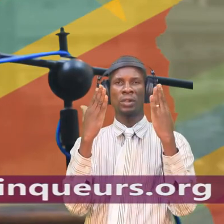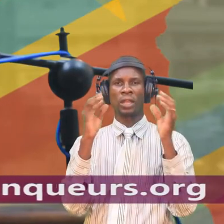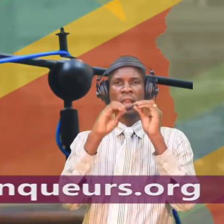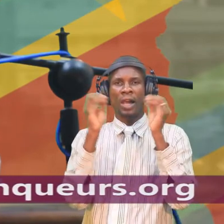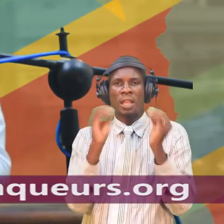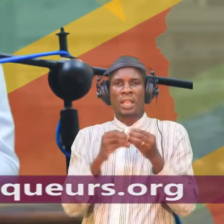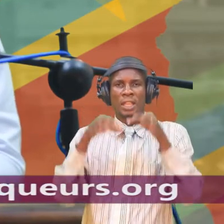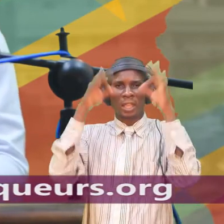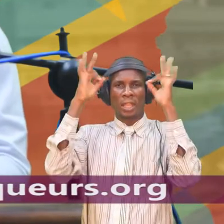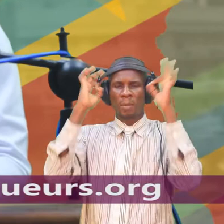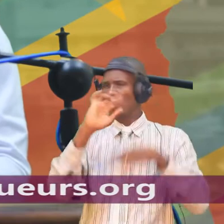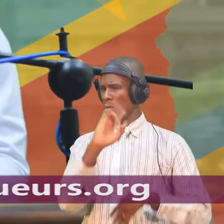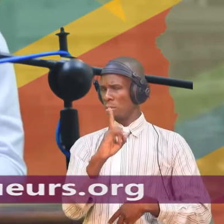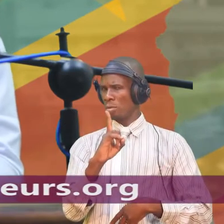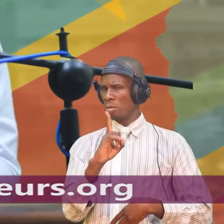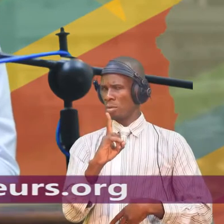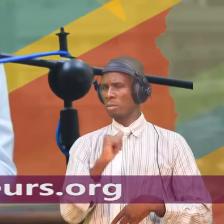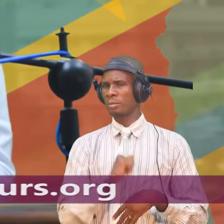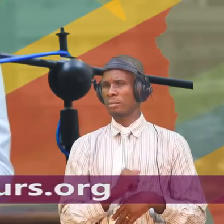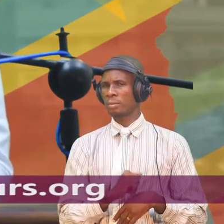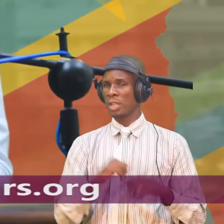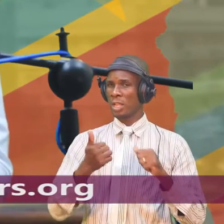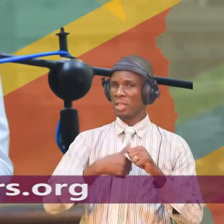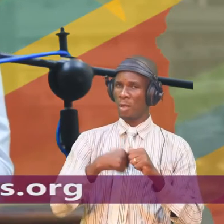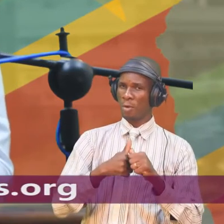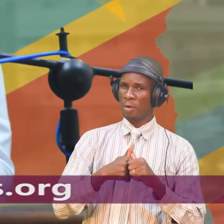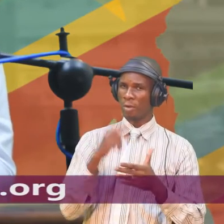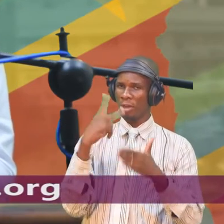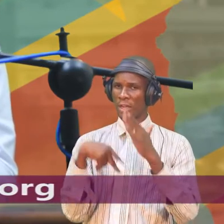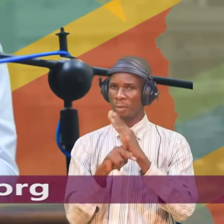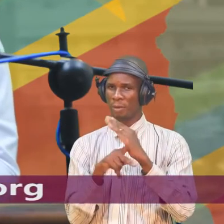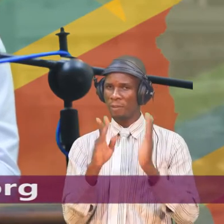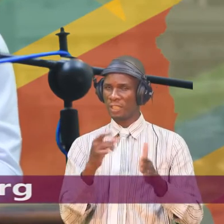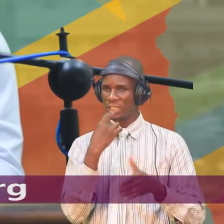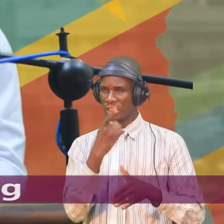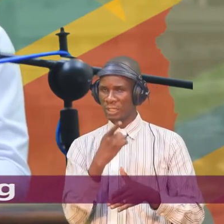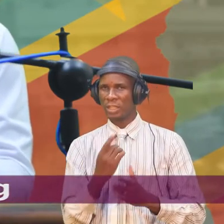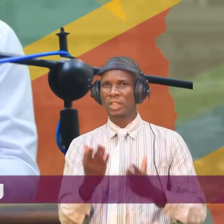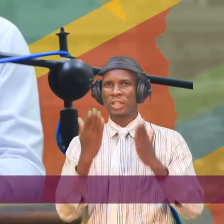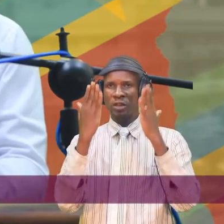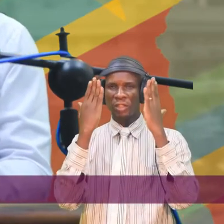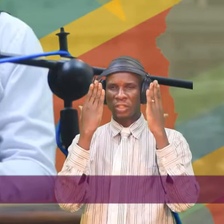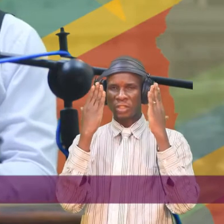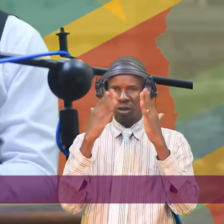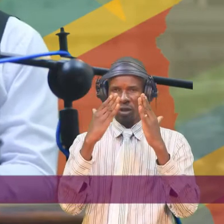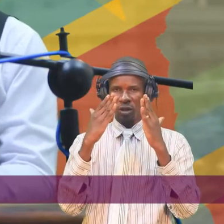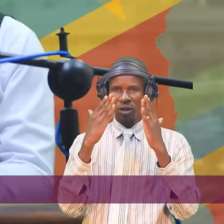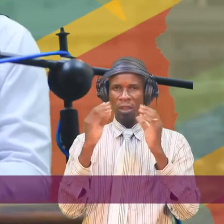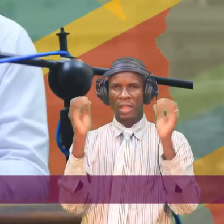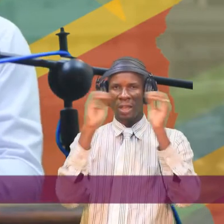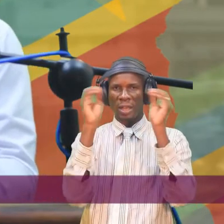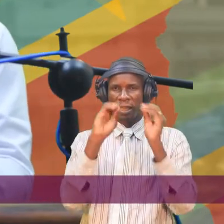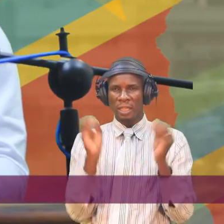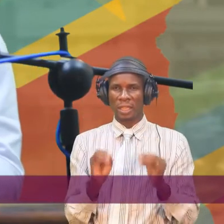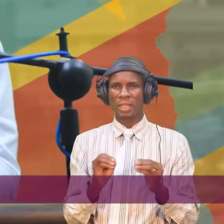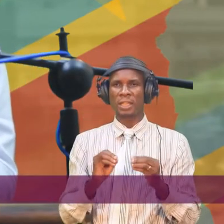Je, Mungu aliumba mwasi? Sivyo. Prophète nous dit qu'il a été anasema, placé sur la montagne de